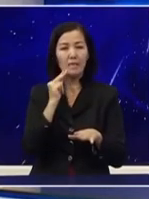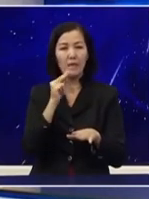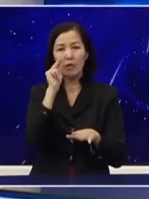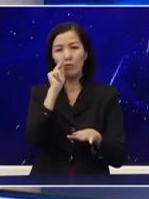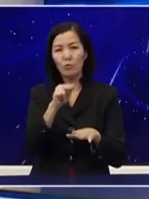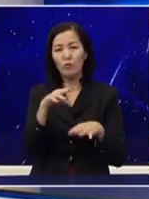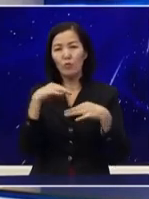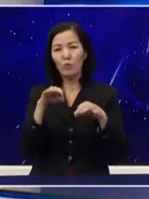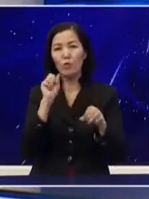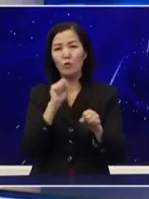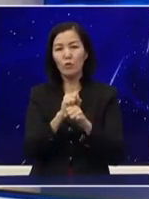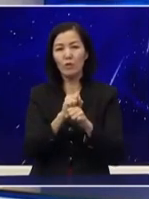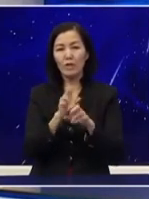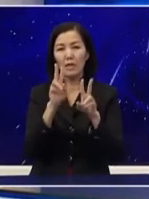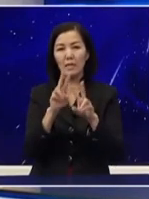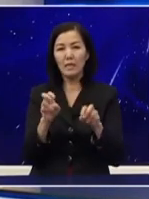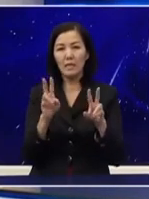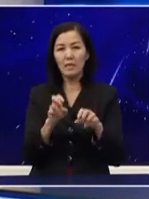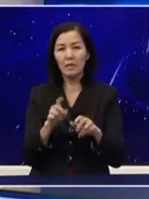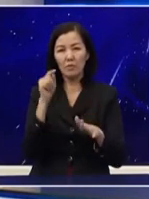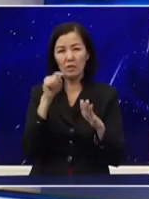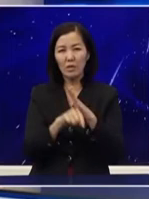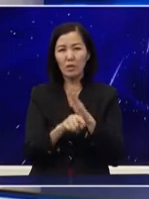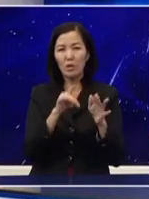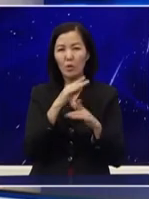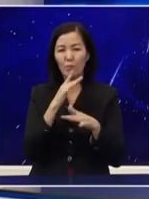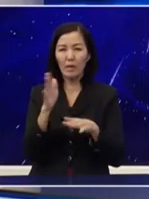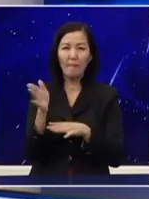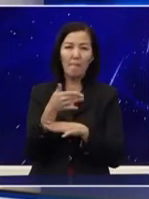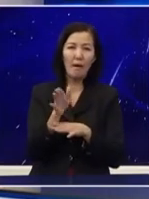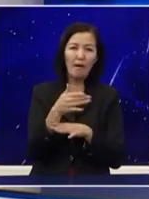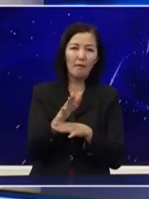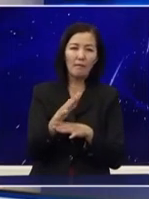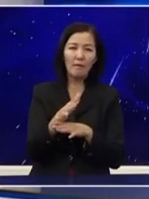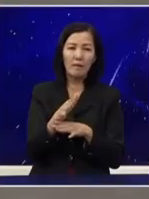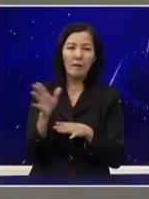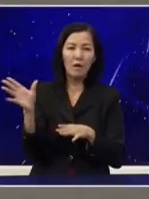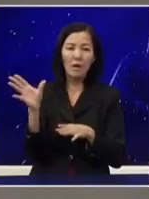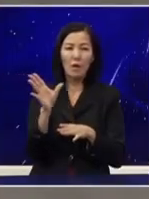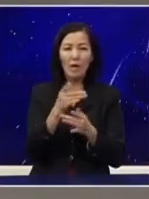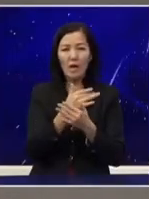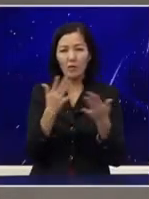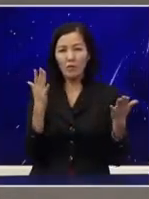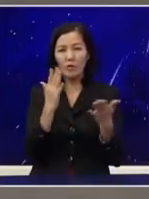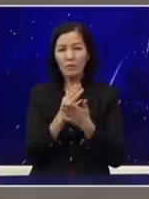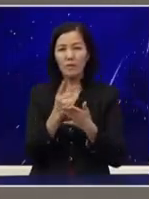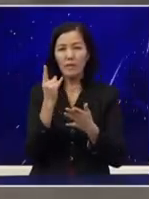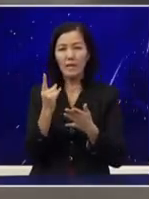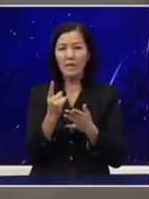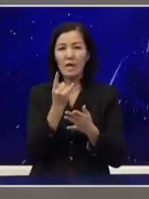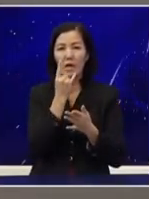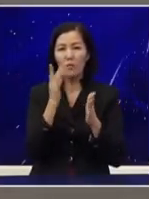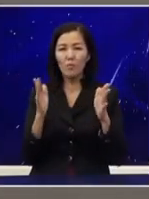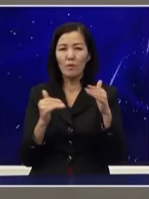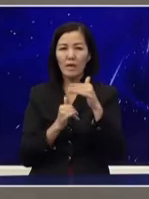көлікті тоқтатқан. Тексеру кезінде автомобильден қап-қап сазан және амур балықтары шыққан. Мұнан бөлік екі аккумулятор мен